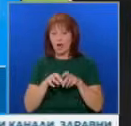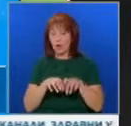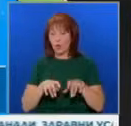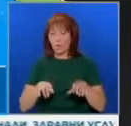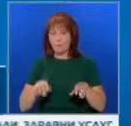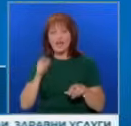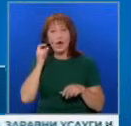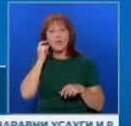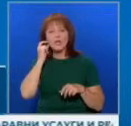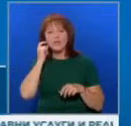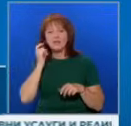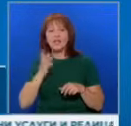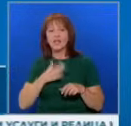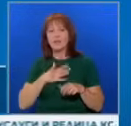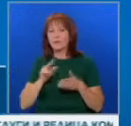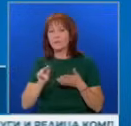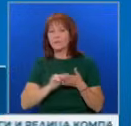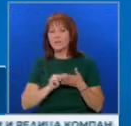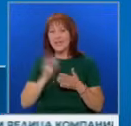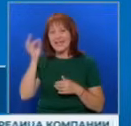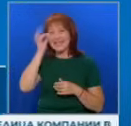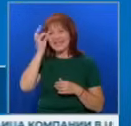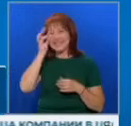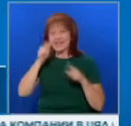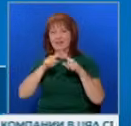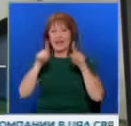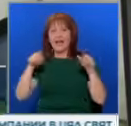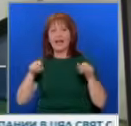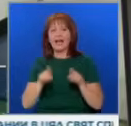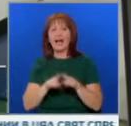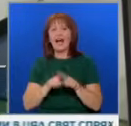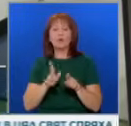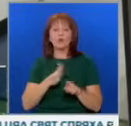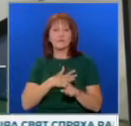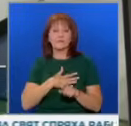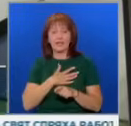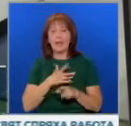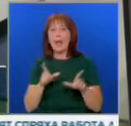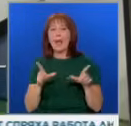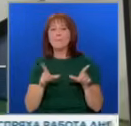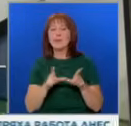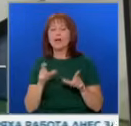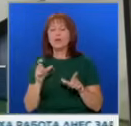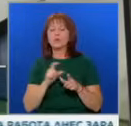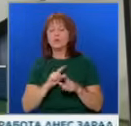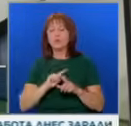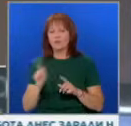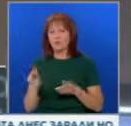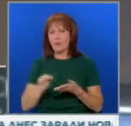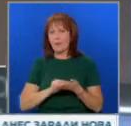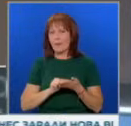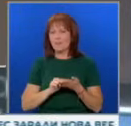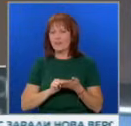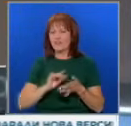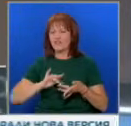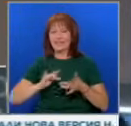с Windows се появяваше така нареченият син екран на смъртта. Microsoft бързо публикува позиция в социалните медии и обяви, че